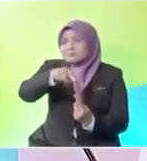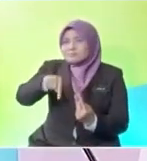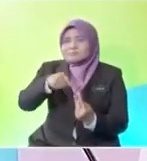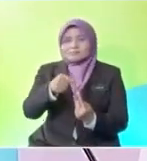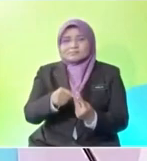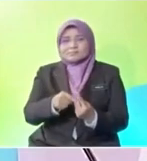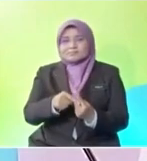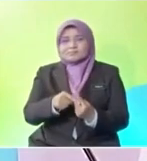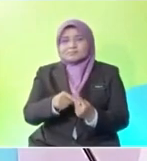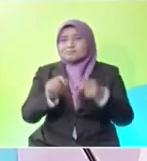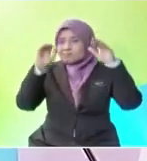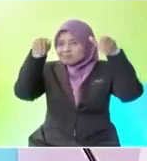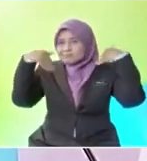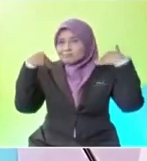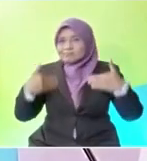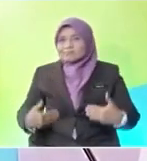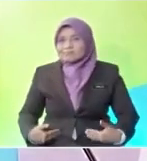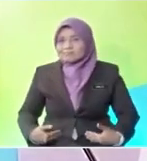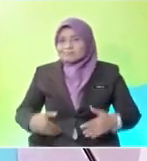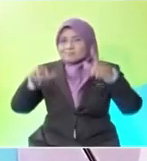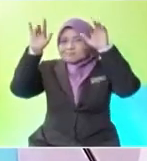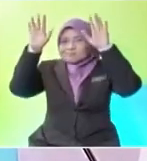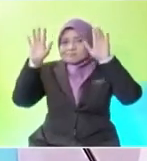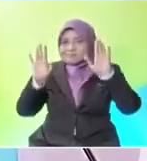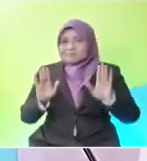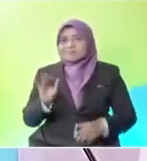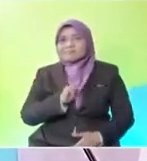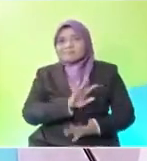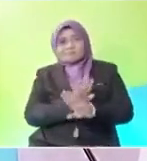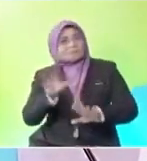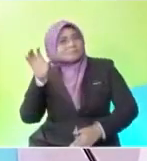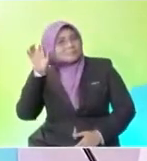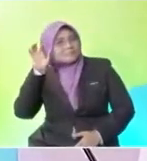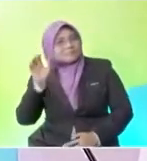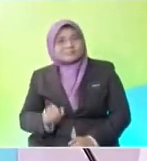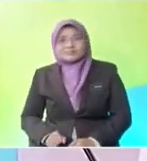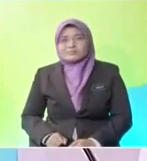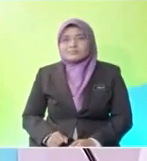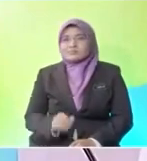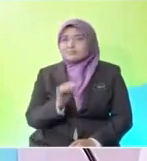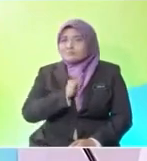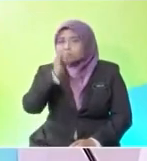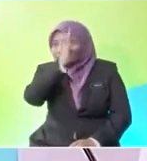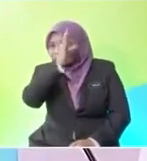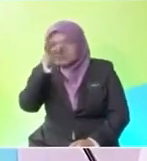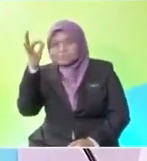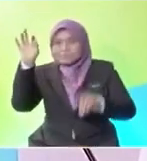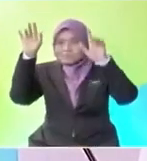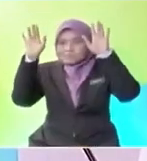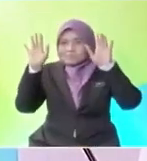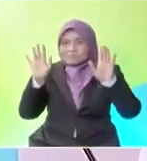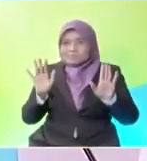pula bunyi hujan tuh maka masalahnya nanti baju saya basah baju yang saya dapat satu akan jadi basah maka untuk